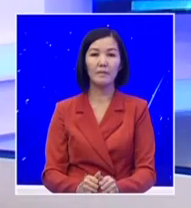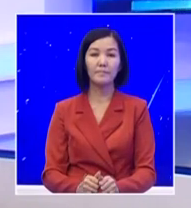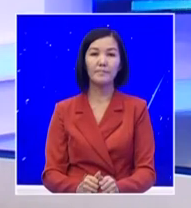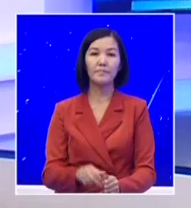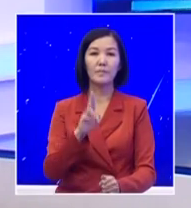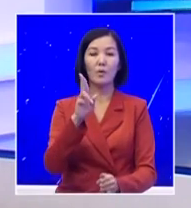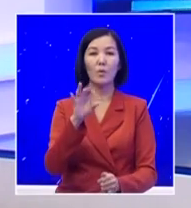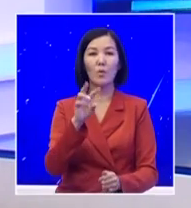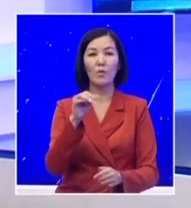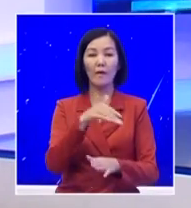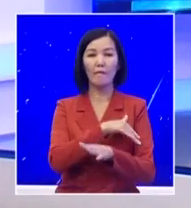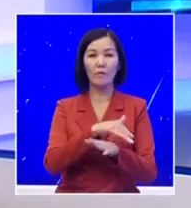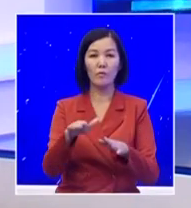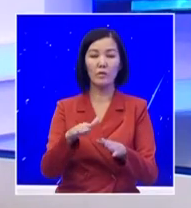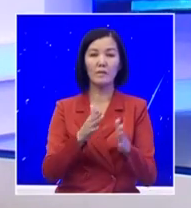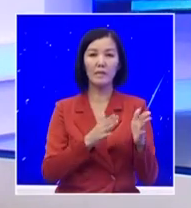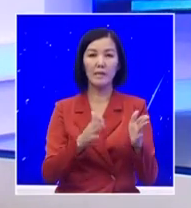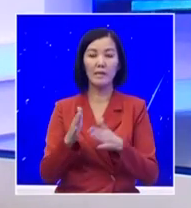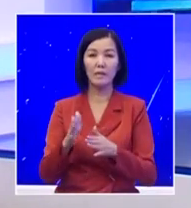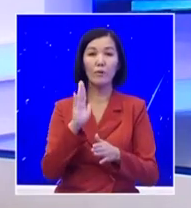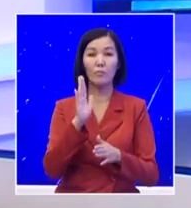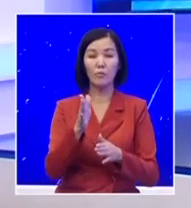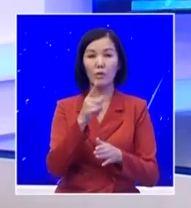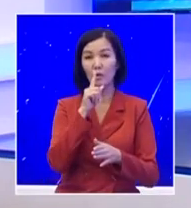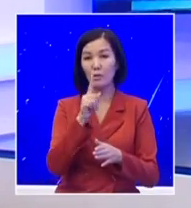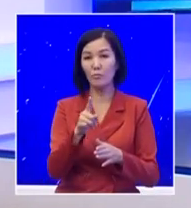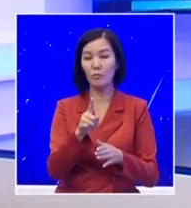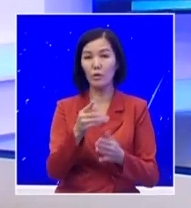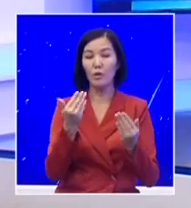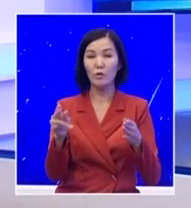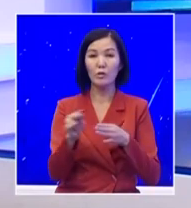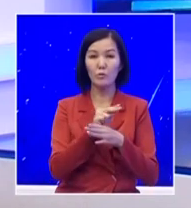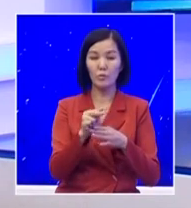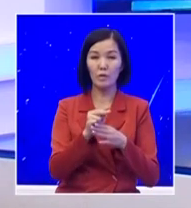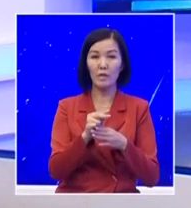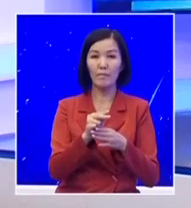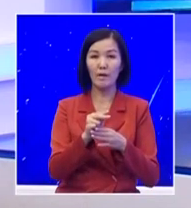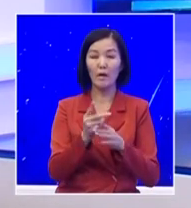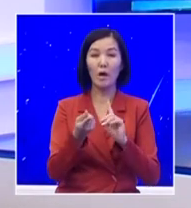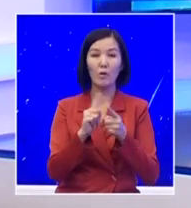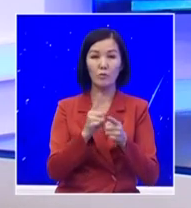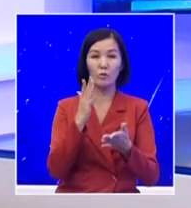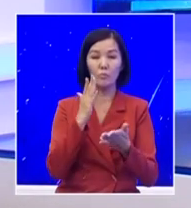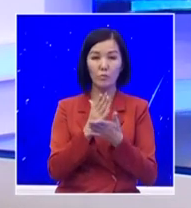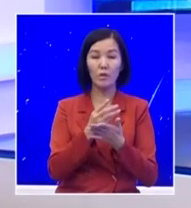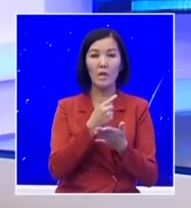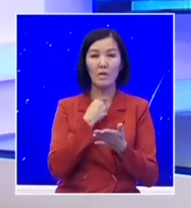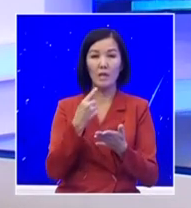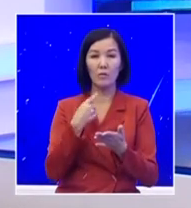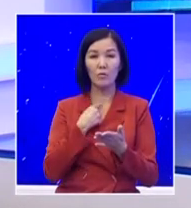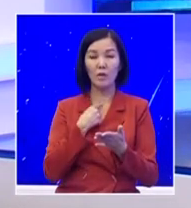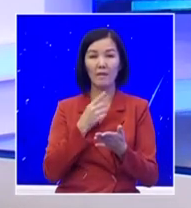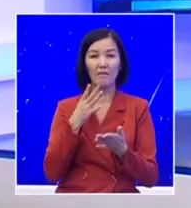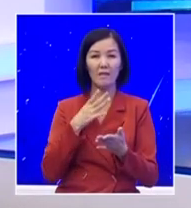Қопарылған Қонаев көшесі қашан ретке келеді? Тесіктер биыл жамалама. Арық жүйесі қашан ауыстырылып бітет? Талдықорғандықтардың